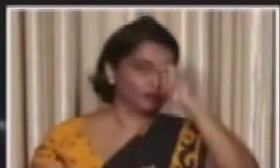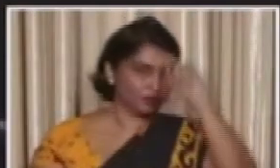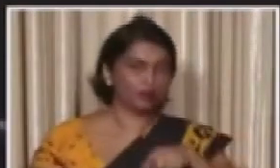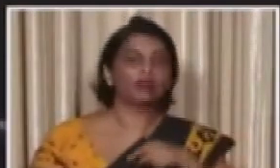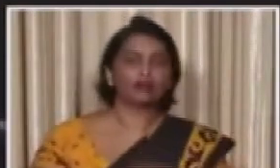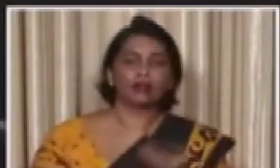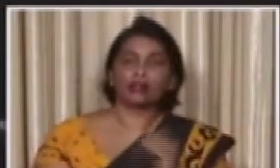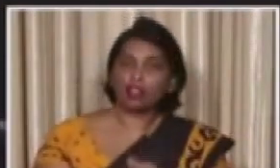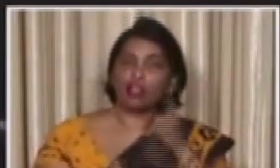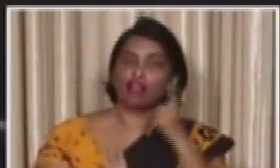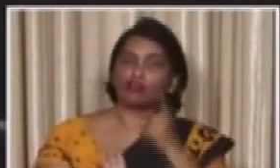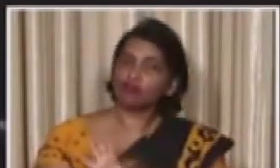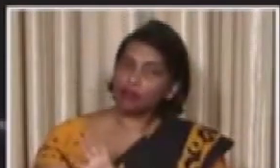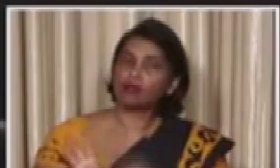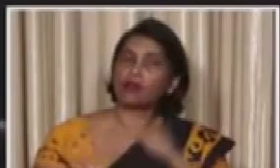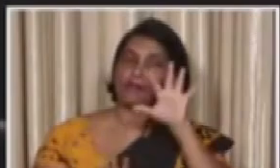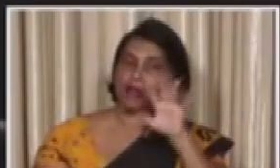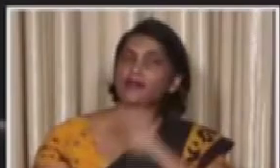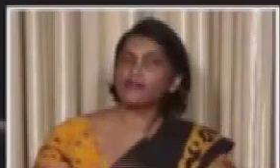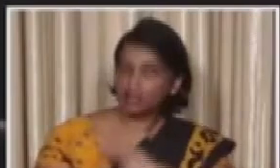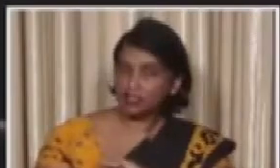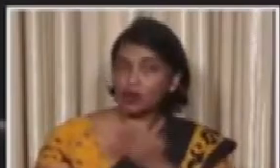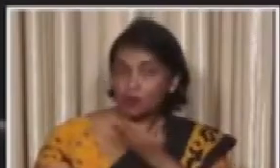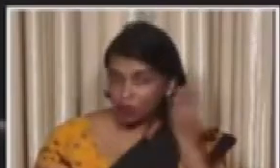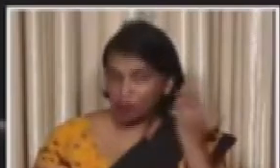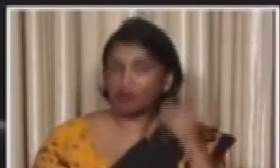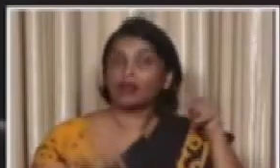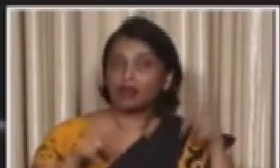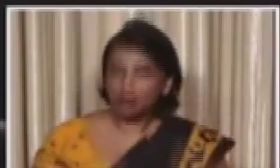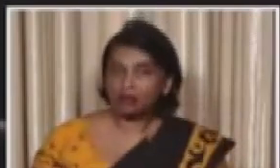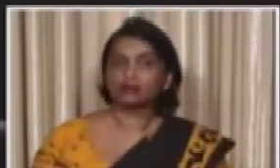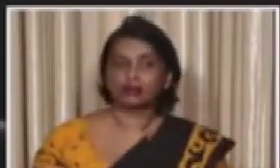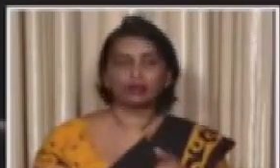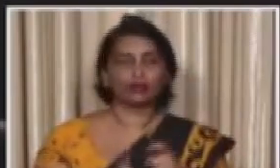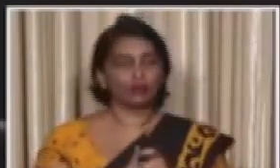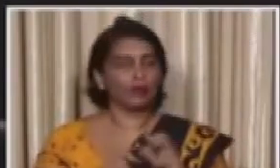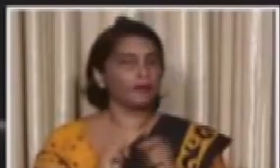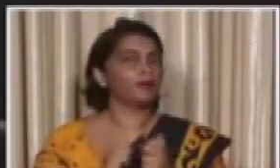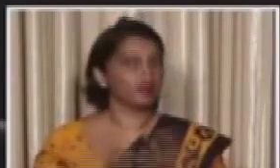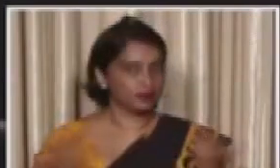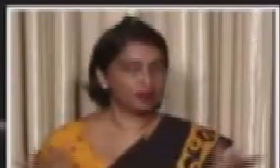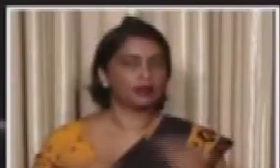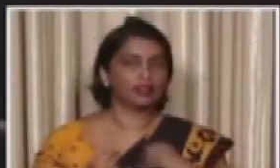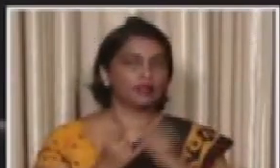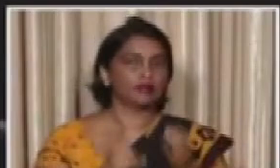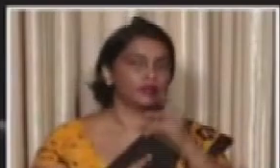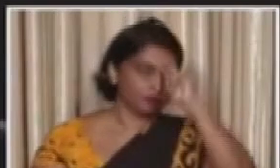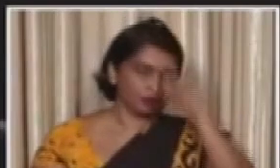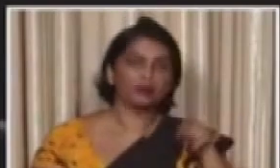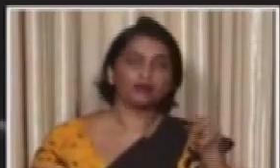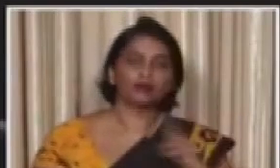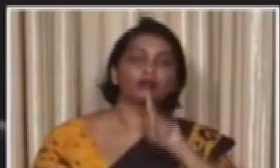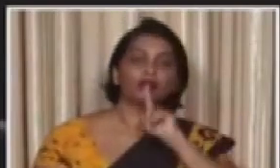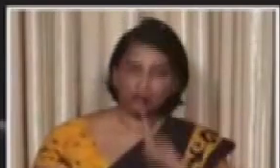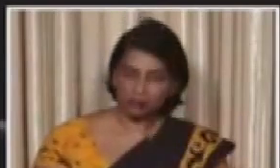මැතිතුමාට තව අවුරුදු පහක් ඉවසන්න පුළුවන් වුණා නම් අද අපිට මේ දරුණු අභියෝගය නැහැ. මම සජිත් ප්‍රේමදාස මැතිතුමාට